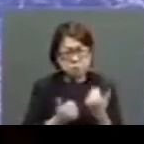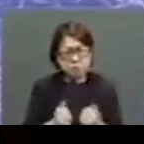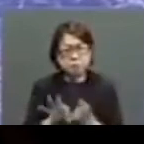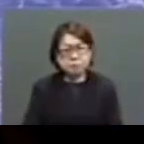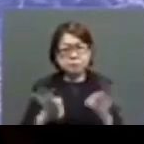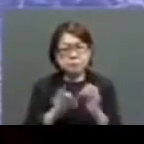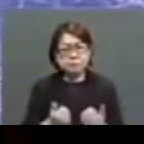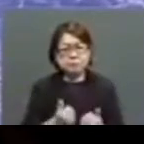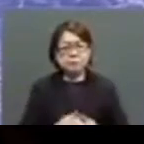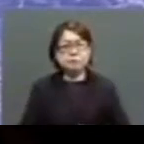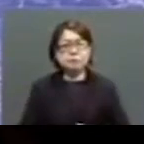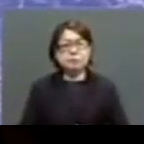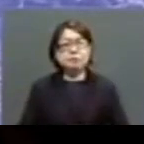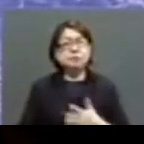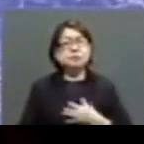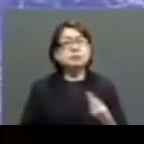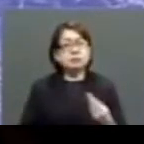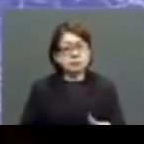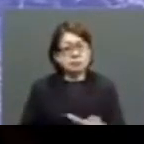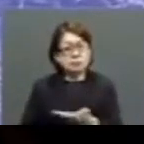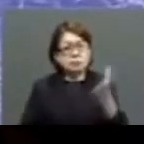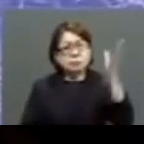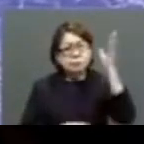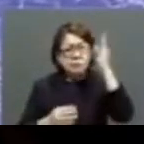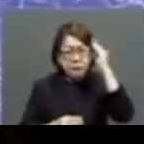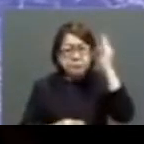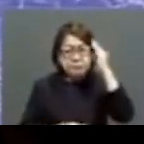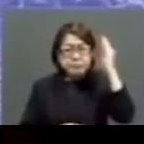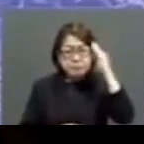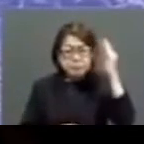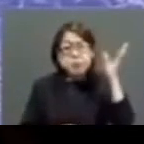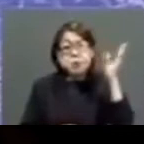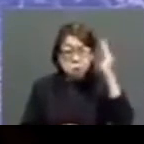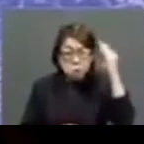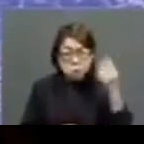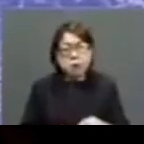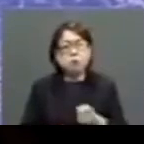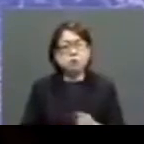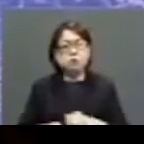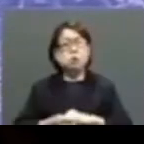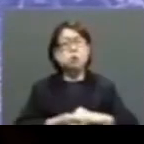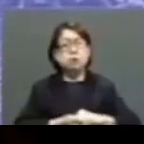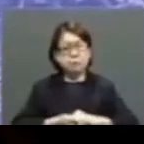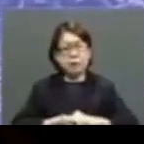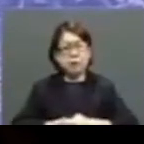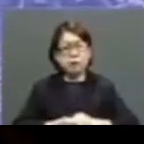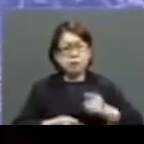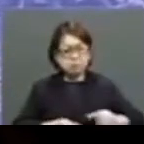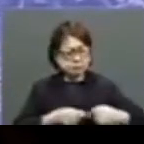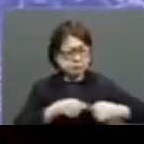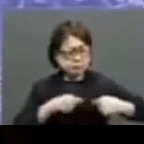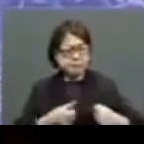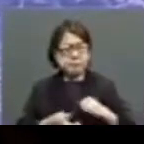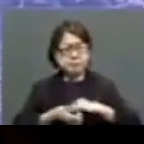วีทั้งหลายนะครับเพื่อให้ท่านผู้ชมได้รับทราบแล้วก็จะได้ร่วมมือกันเราต้องผนึกใจกันเป็นหนึ่ง